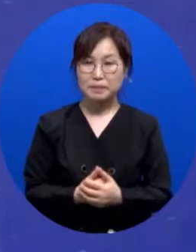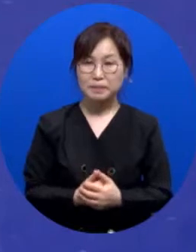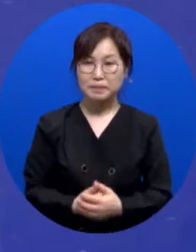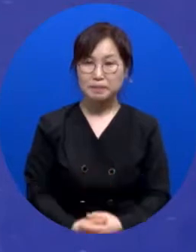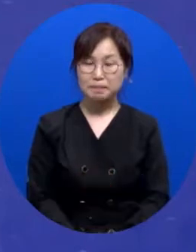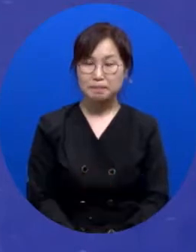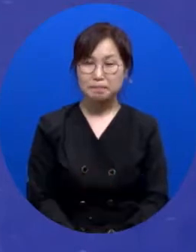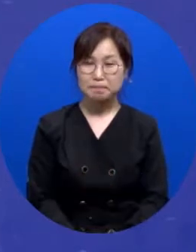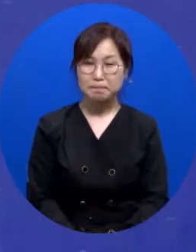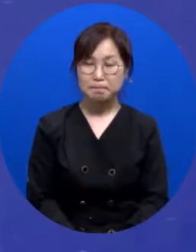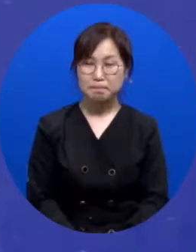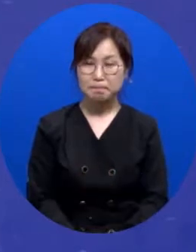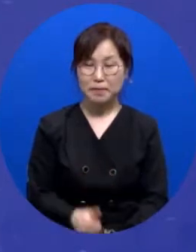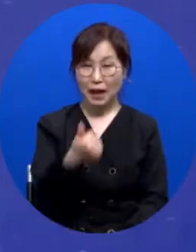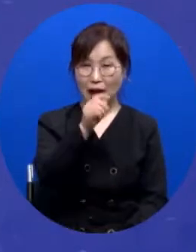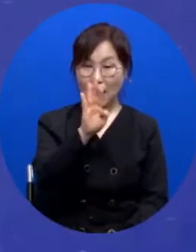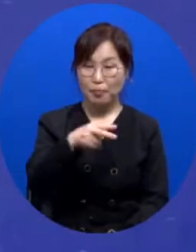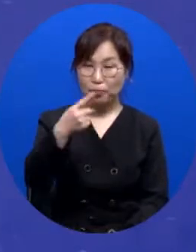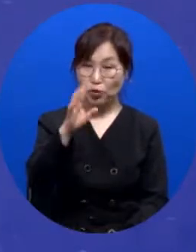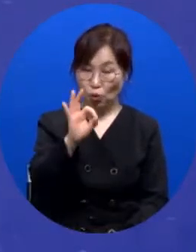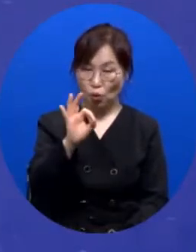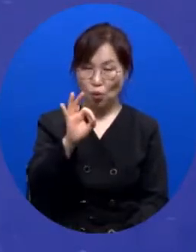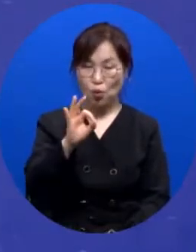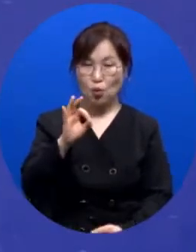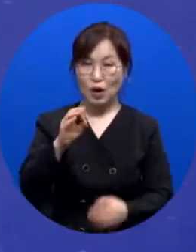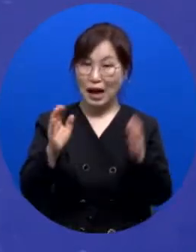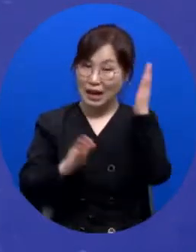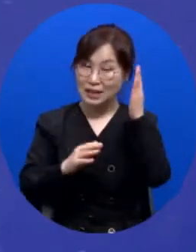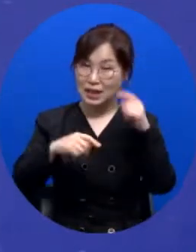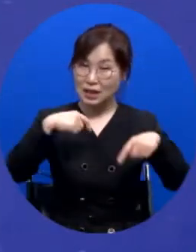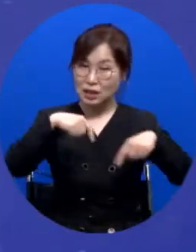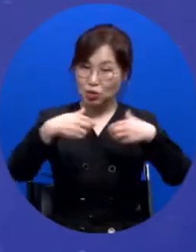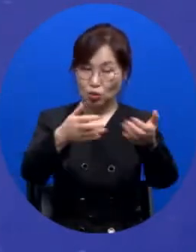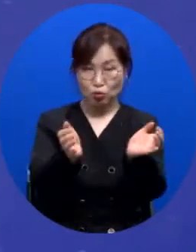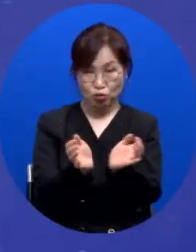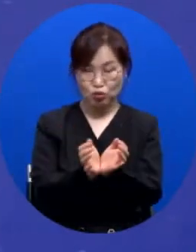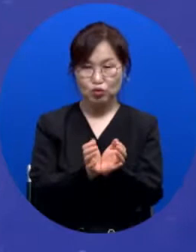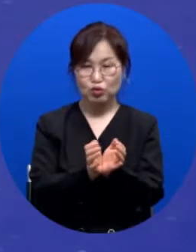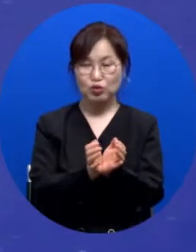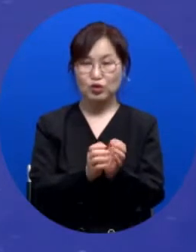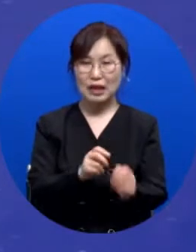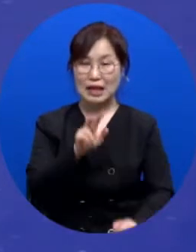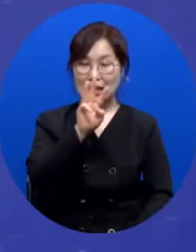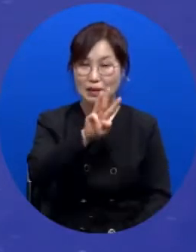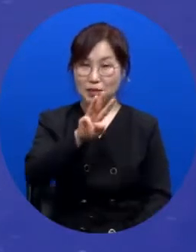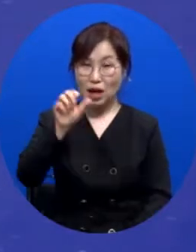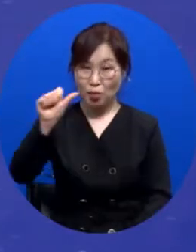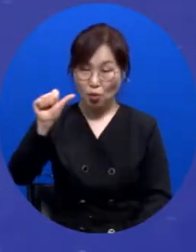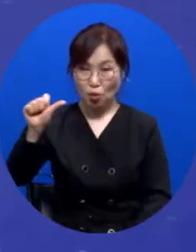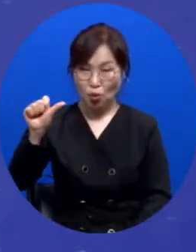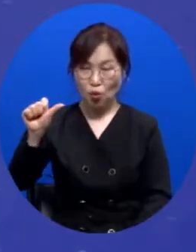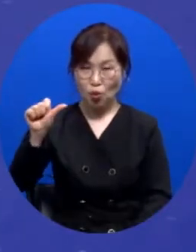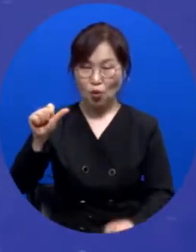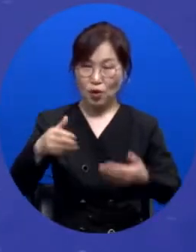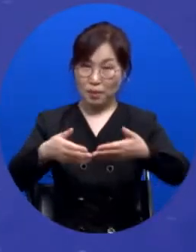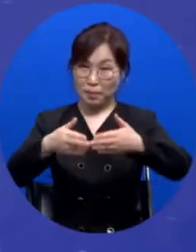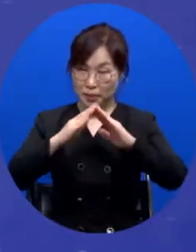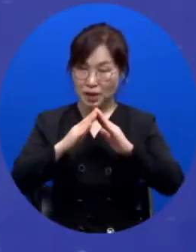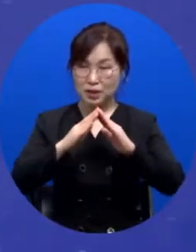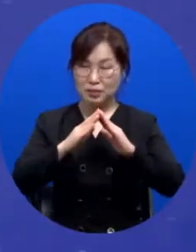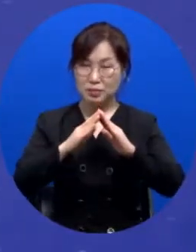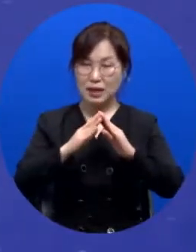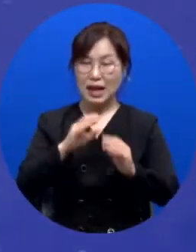대한예수교 장로회 합동 총 의 학생 지도부가 총의 s 시 삼삼오오 세운 발대식을 열고 전국 교회